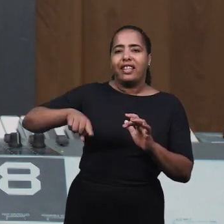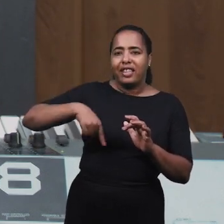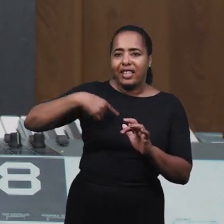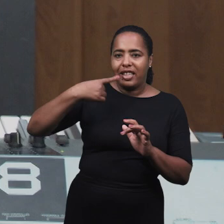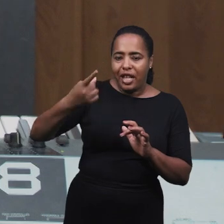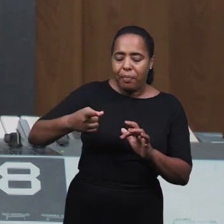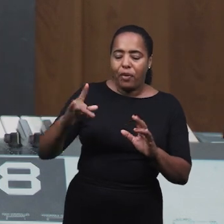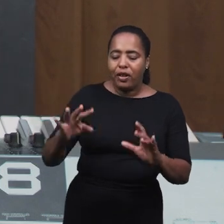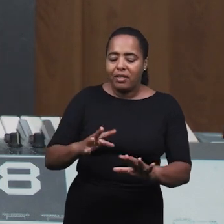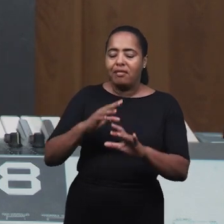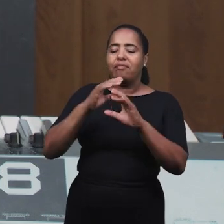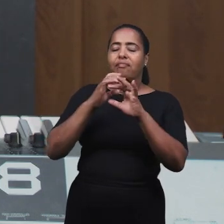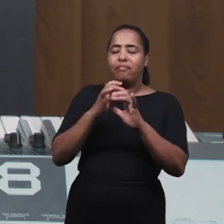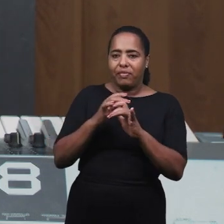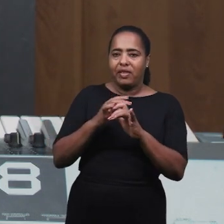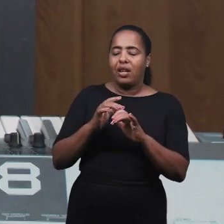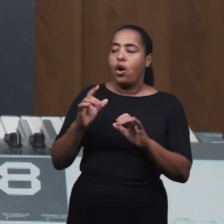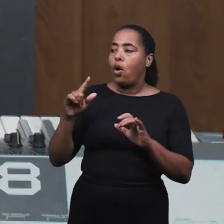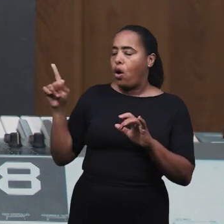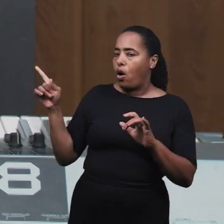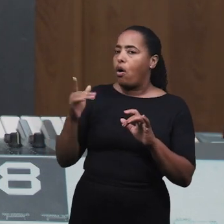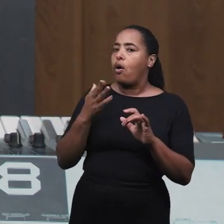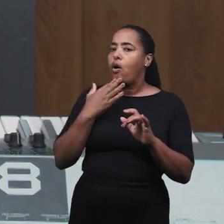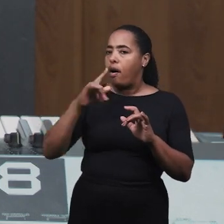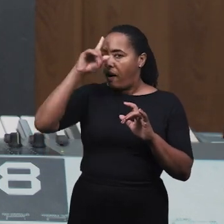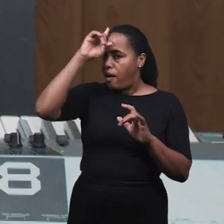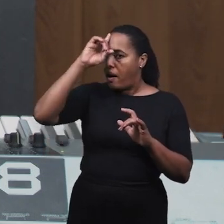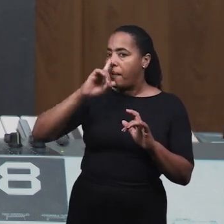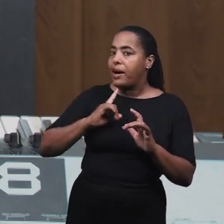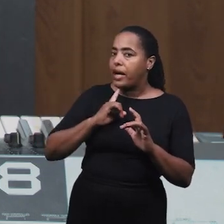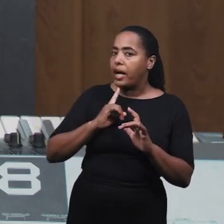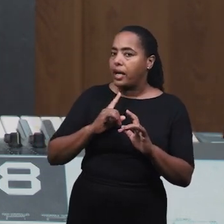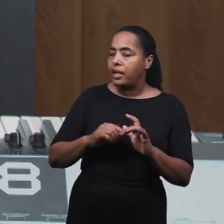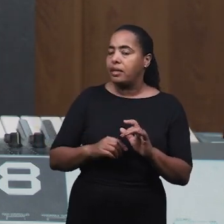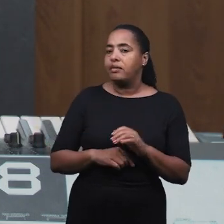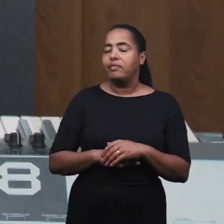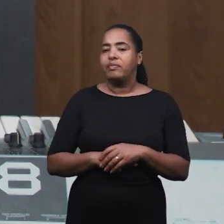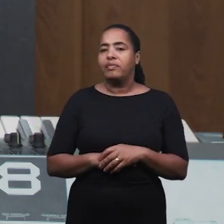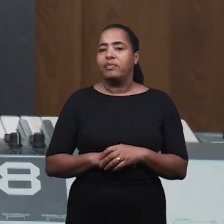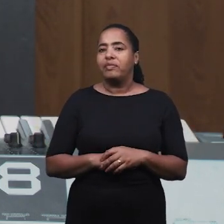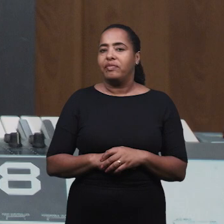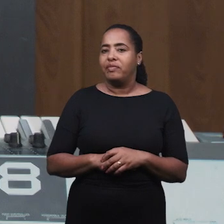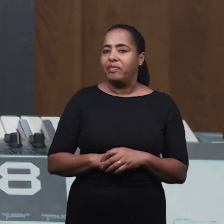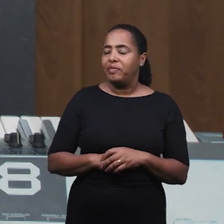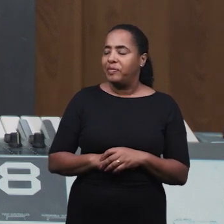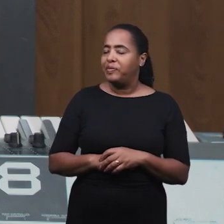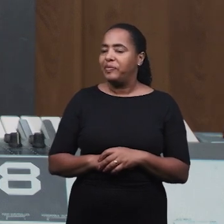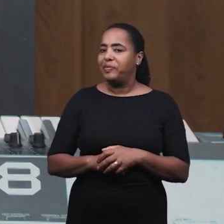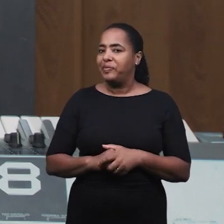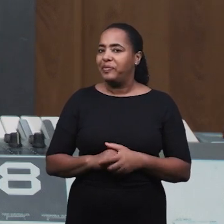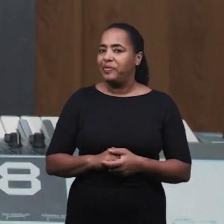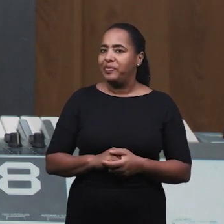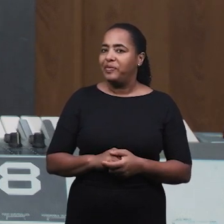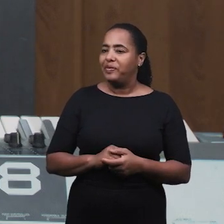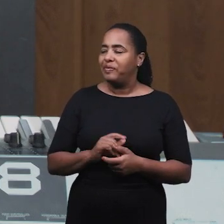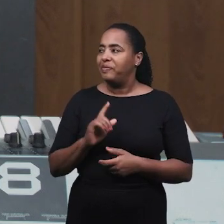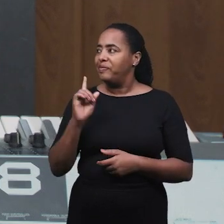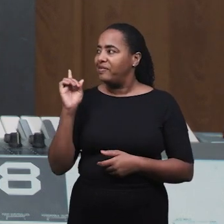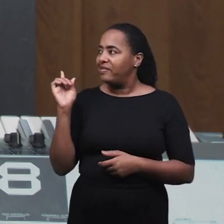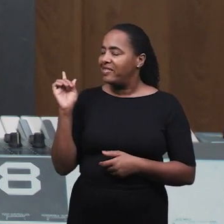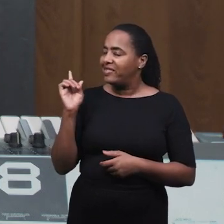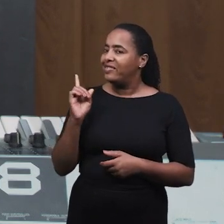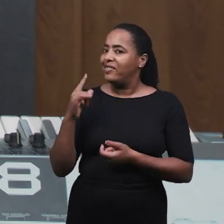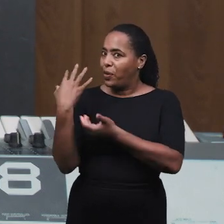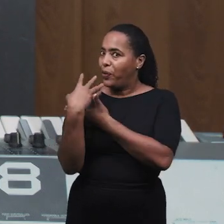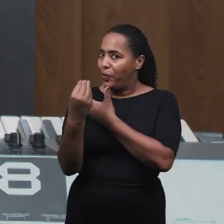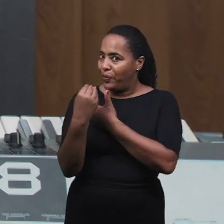faire le solfège, et après on va à la flûte. Allons-y, cette phrase jaune. 3, 1, 2.